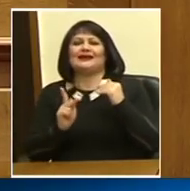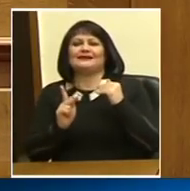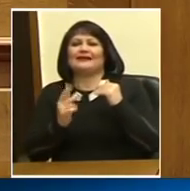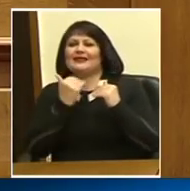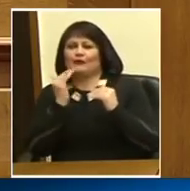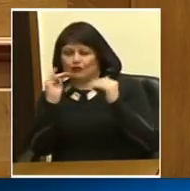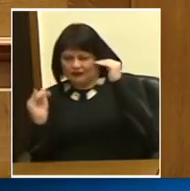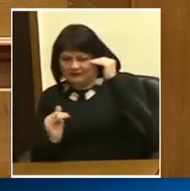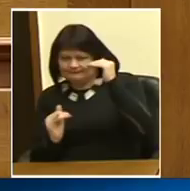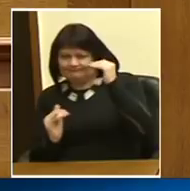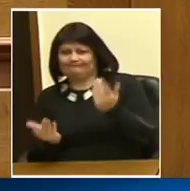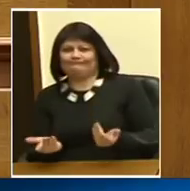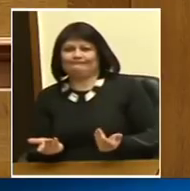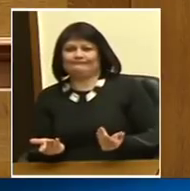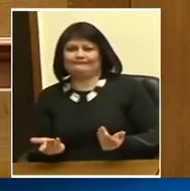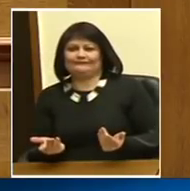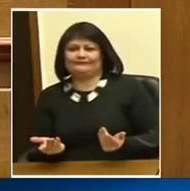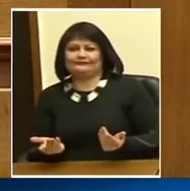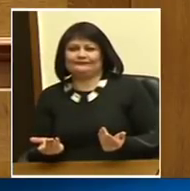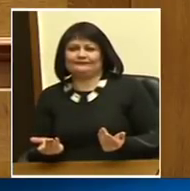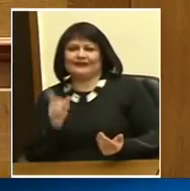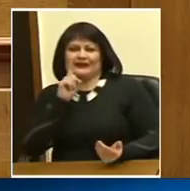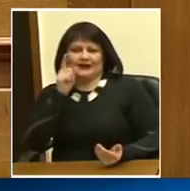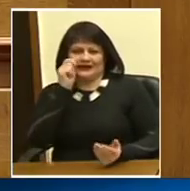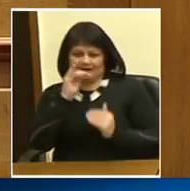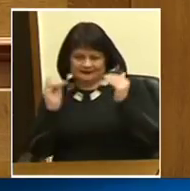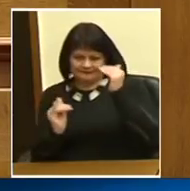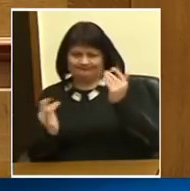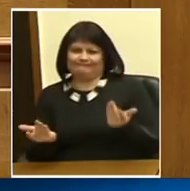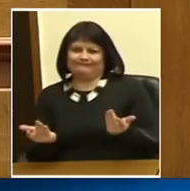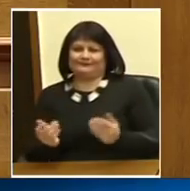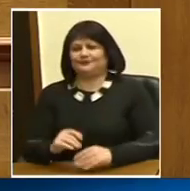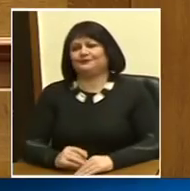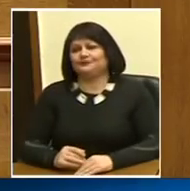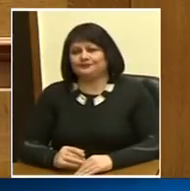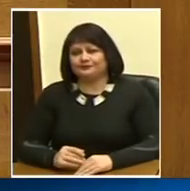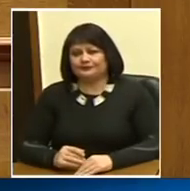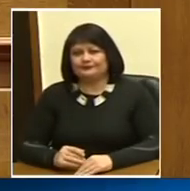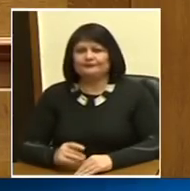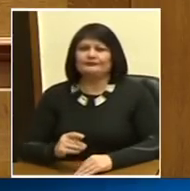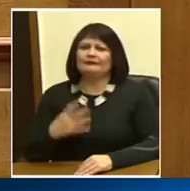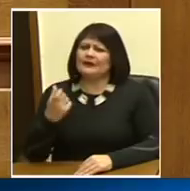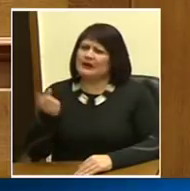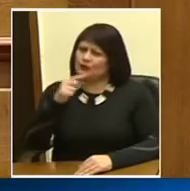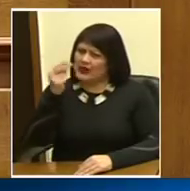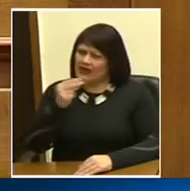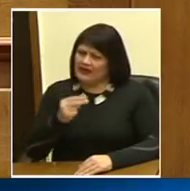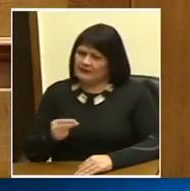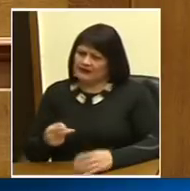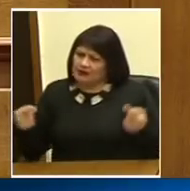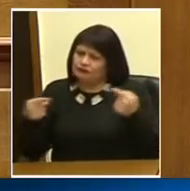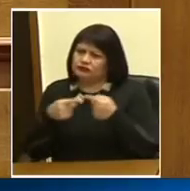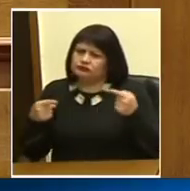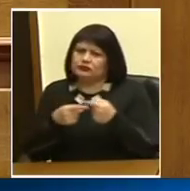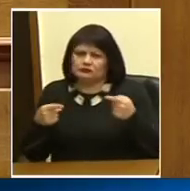να ανεχόμαστε τις ανισότητες αυτές. Υπάρχουν όμως άλλα πεδία σύγκρουσης που δεν έχουν